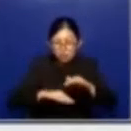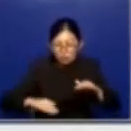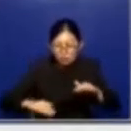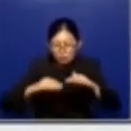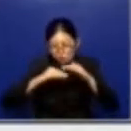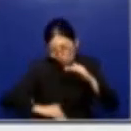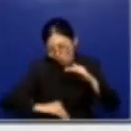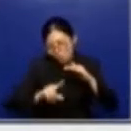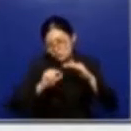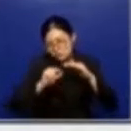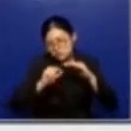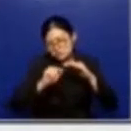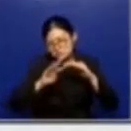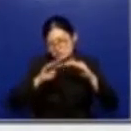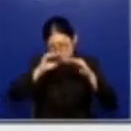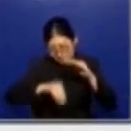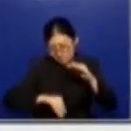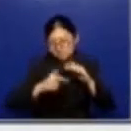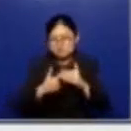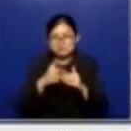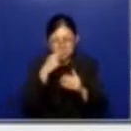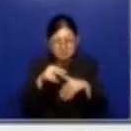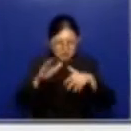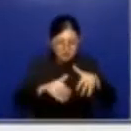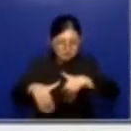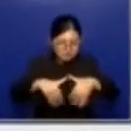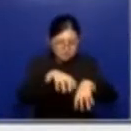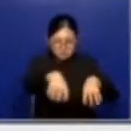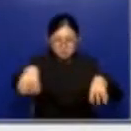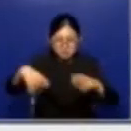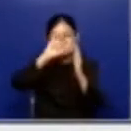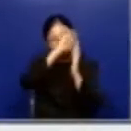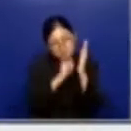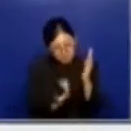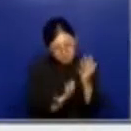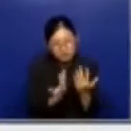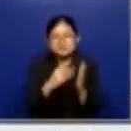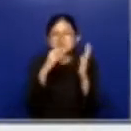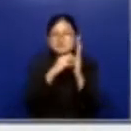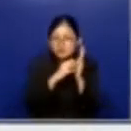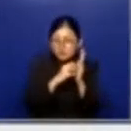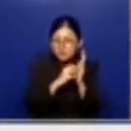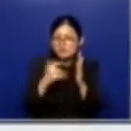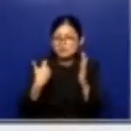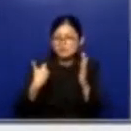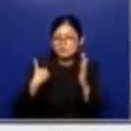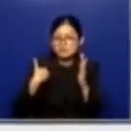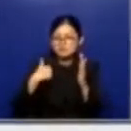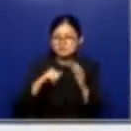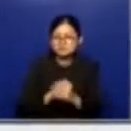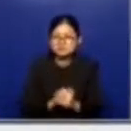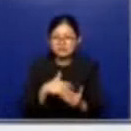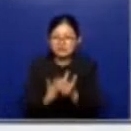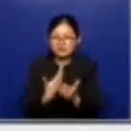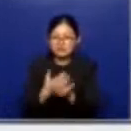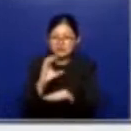ที่เราก็จะเห็นอยู่ในพื้นที่ไม่ว่าอยู่ต่างจังหวัดหรือชั้นในของกรุงเทพมหานครงบประมา